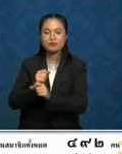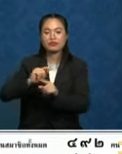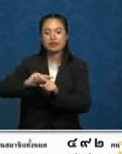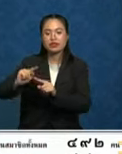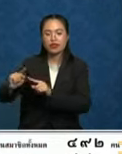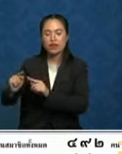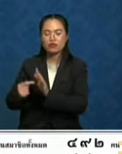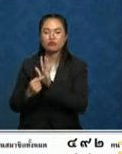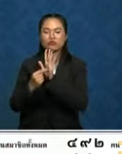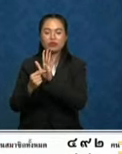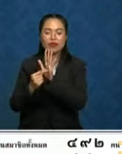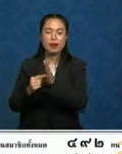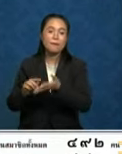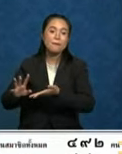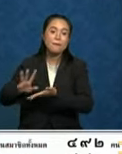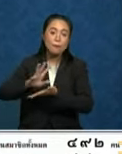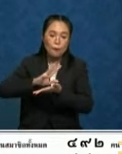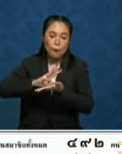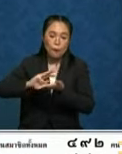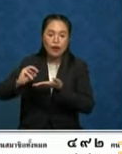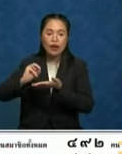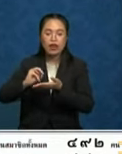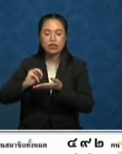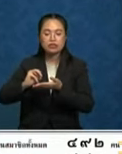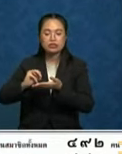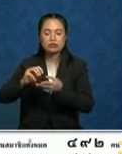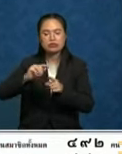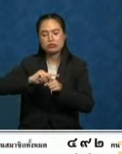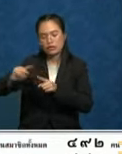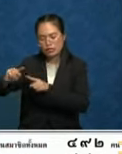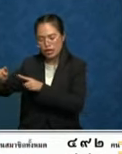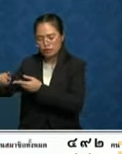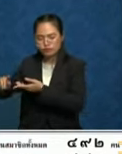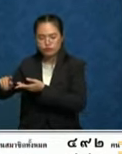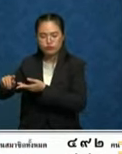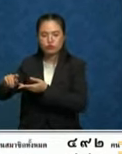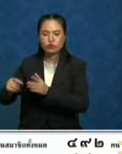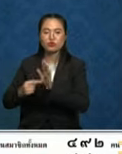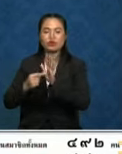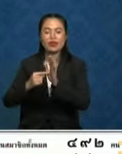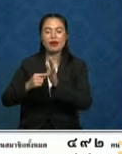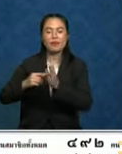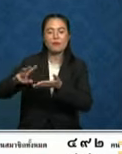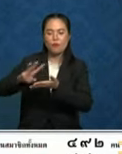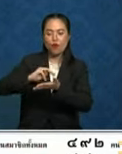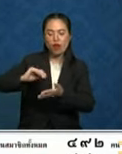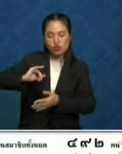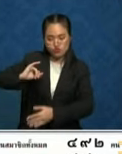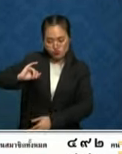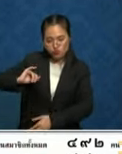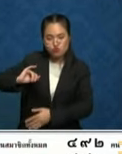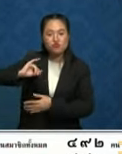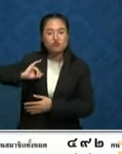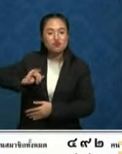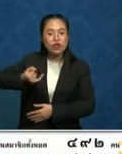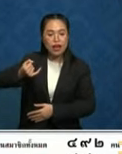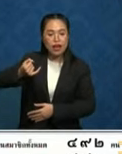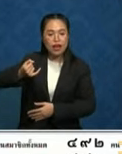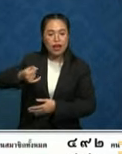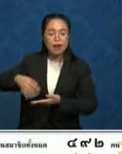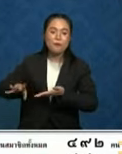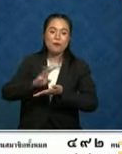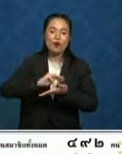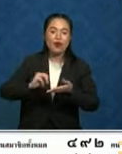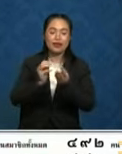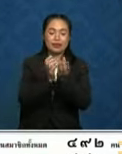เหมือนเช่นมหาวิทยาลัยชั้นนำอื่นๆที่ได้ออกนอกระบบไปแล้วเช่นจุฬาลงกรณ์มหาวิทยาลัยมหาวิทยาลัย